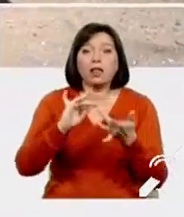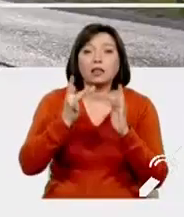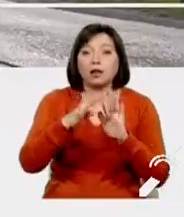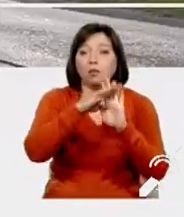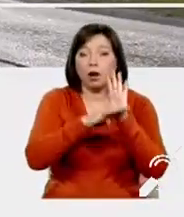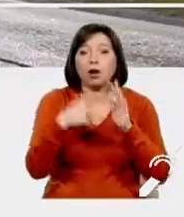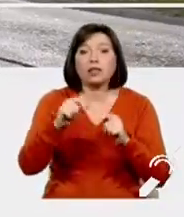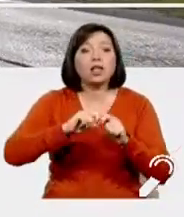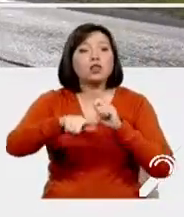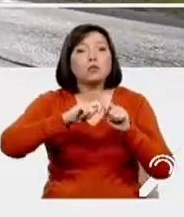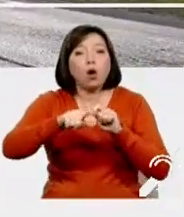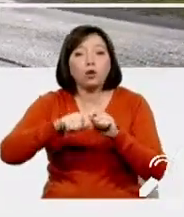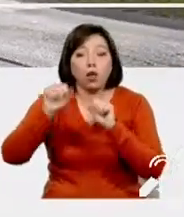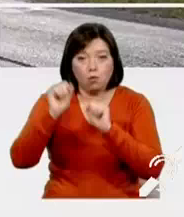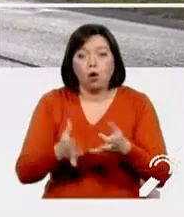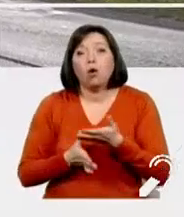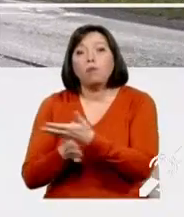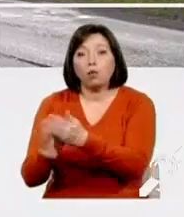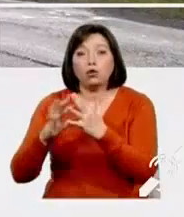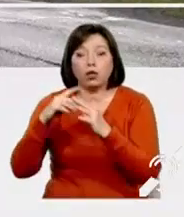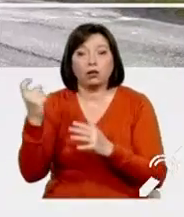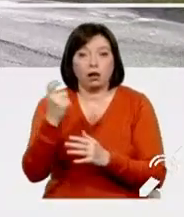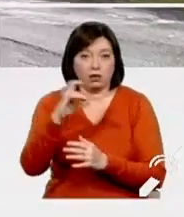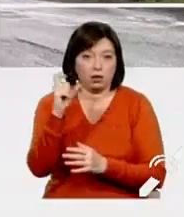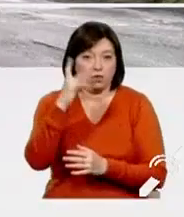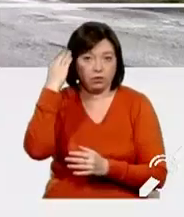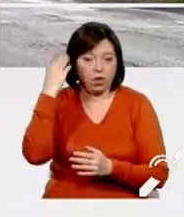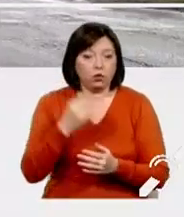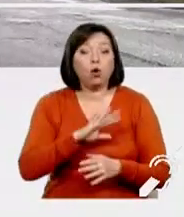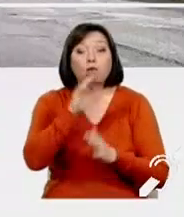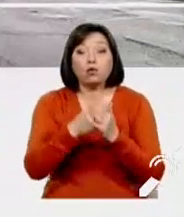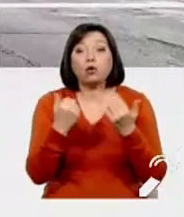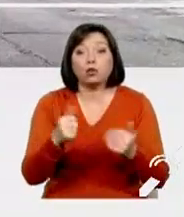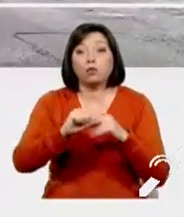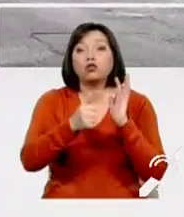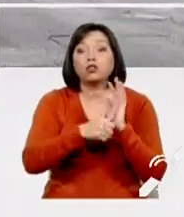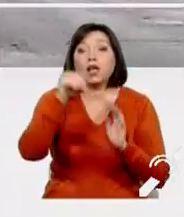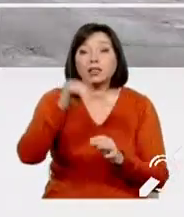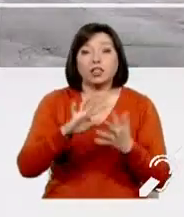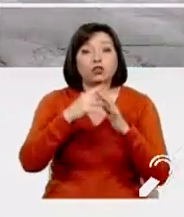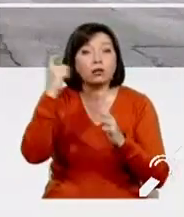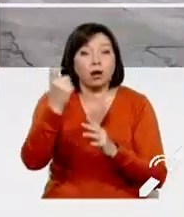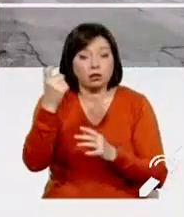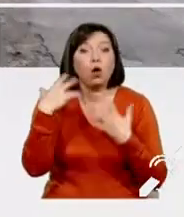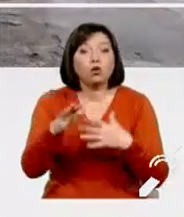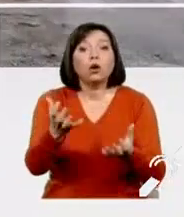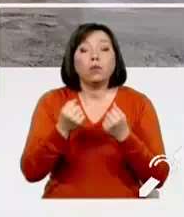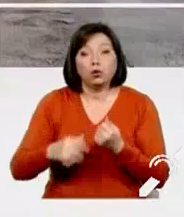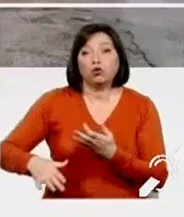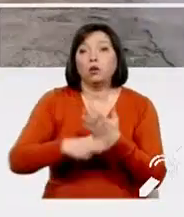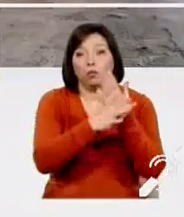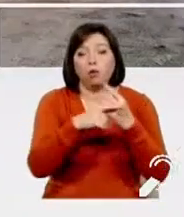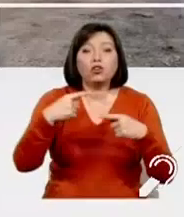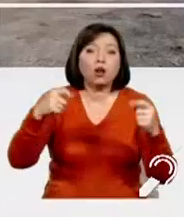în care toți donatorii să poată sprijini agricultorii din Republica Moldova. Până acum, 16.000 de fermieri au beneficiat de ajutor